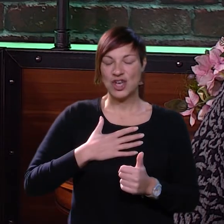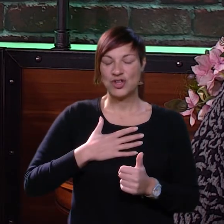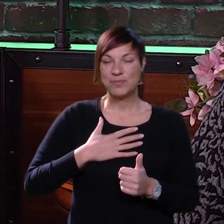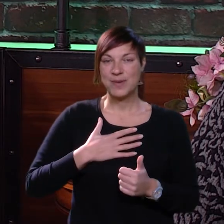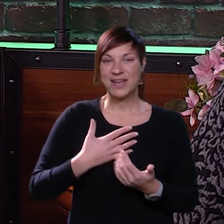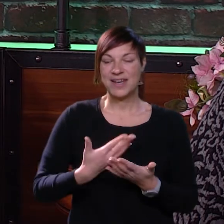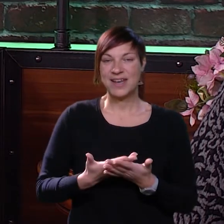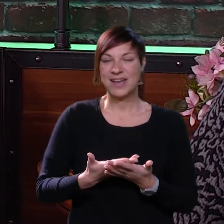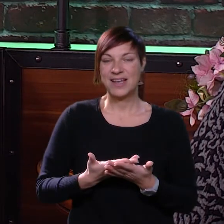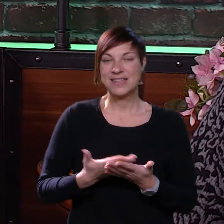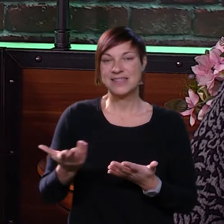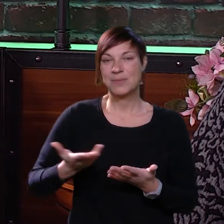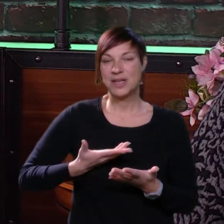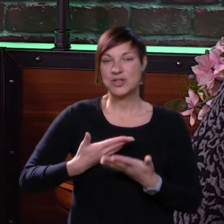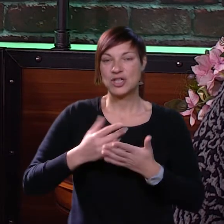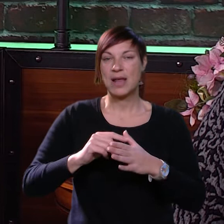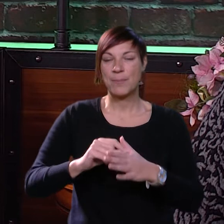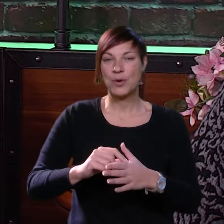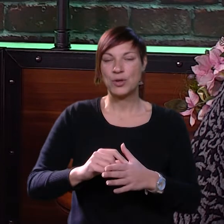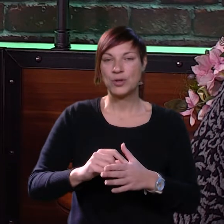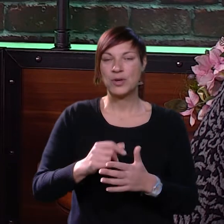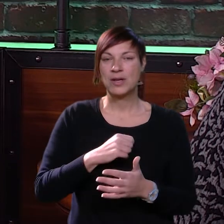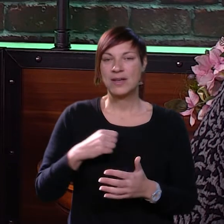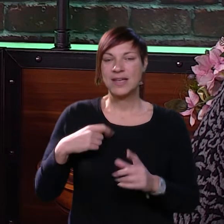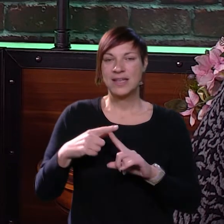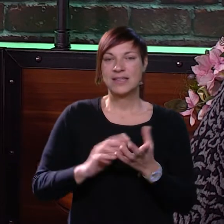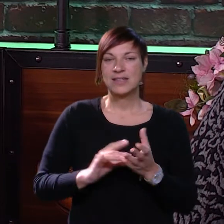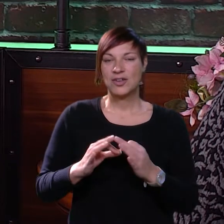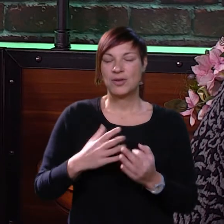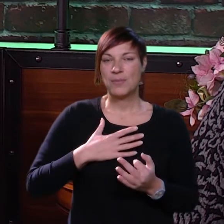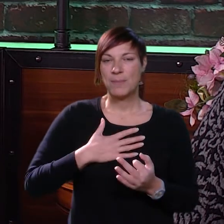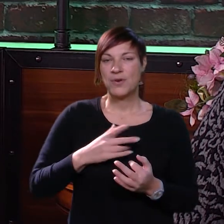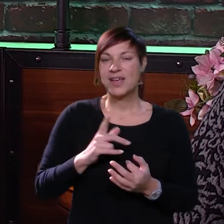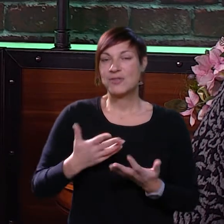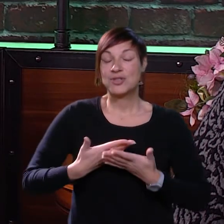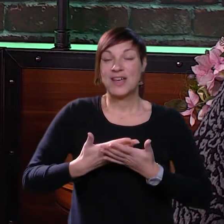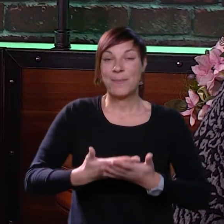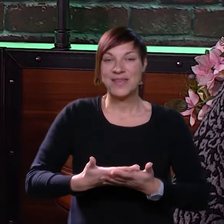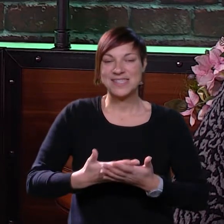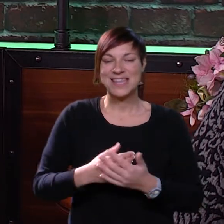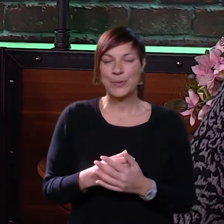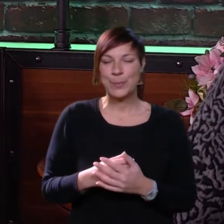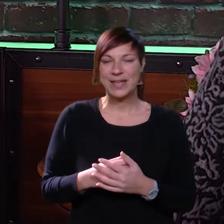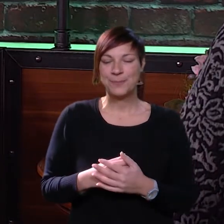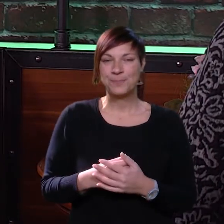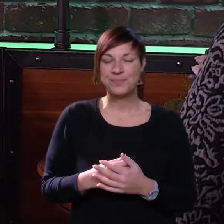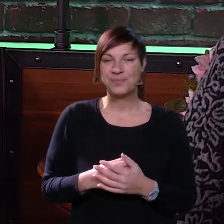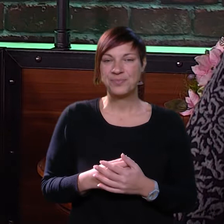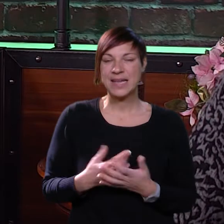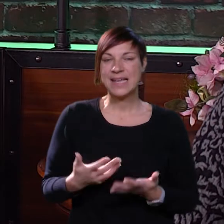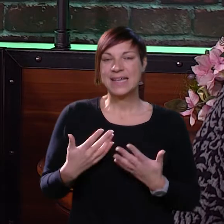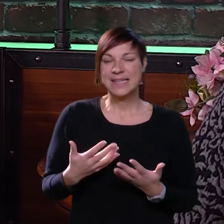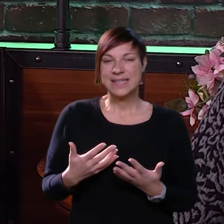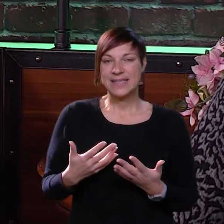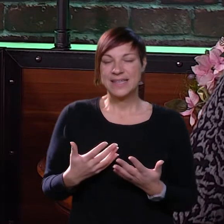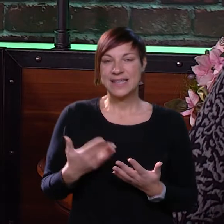mene. Nego kad sam ja došla po nju, ona je samo, Toma moj, ja ne znam kako ću ja bez tebe. Jer